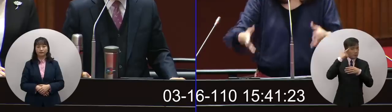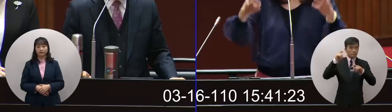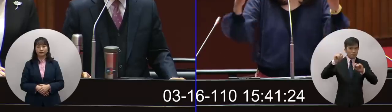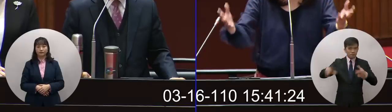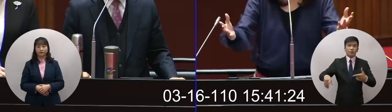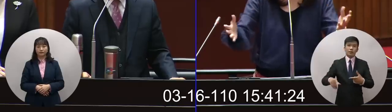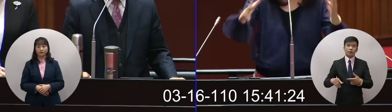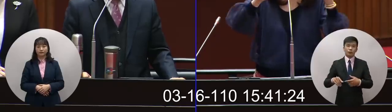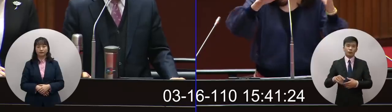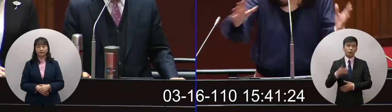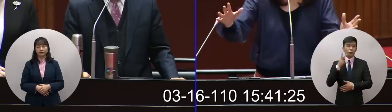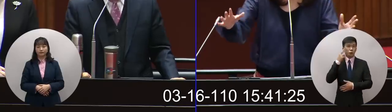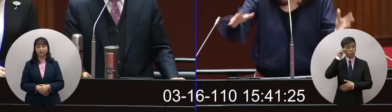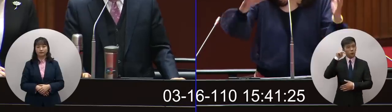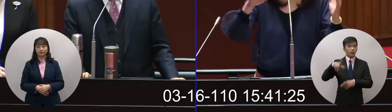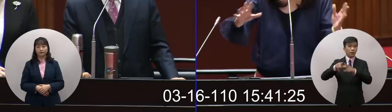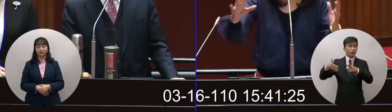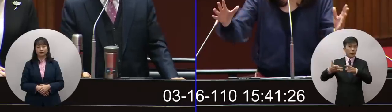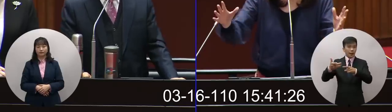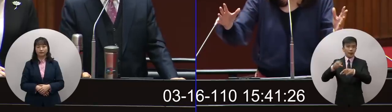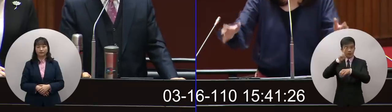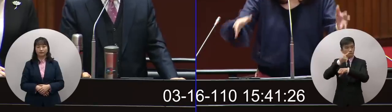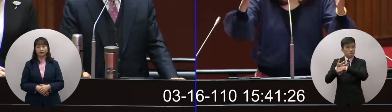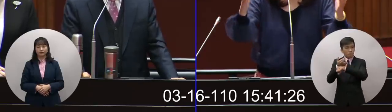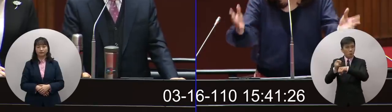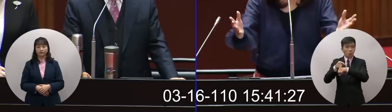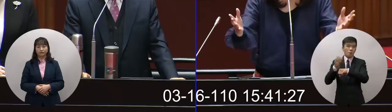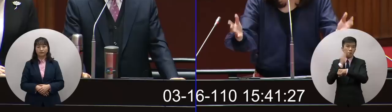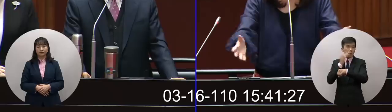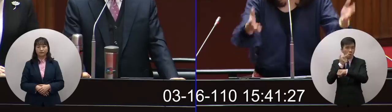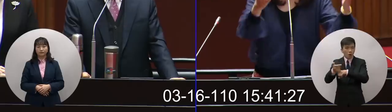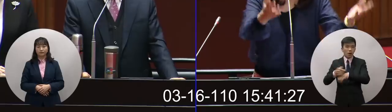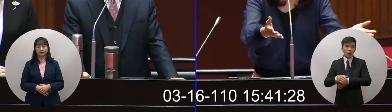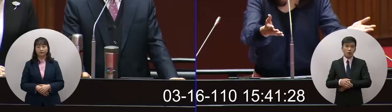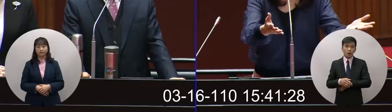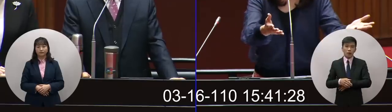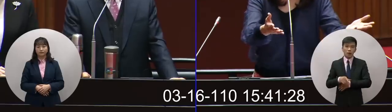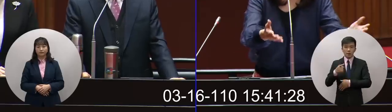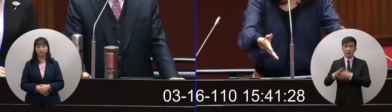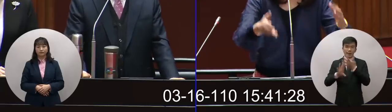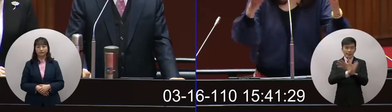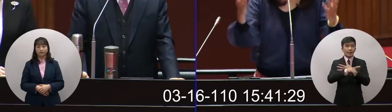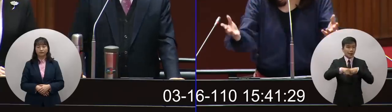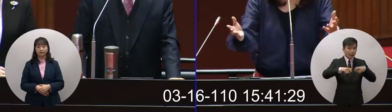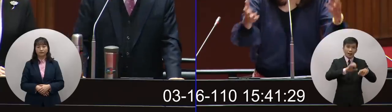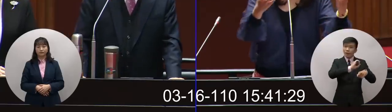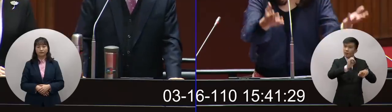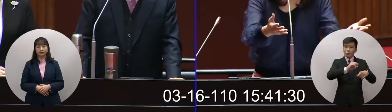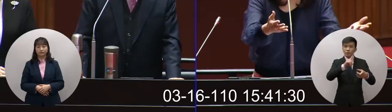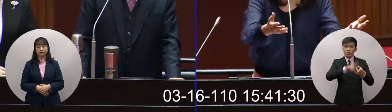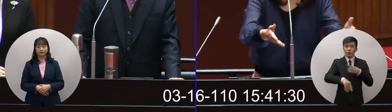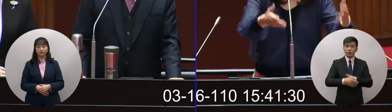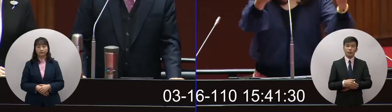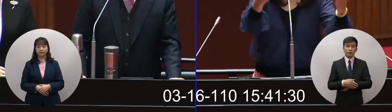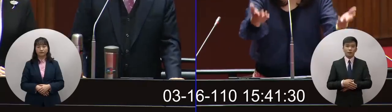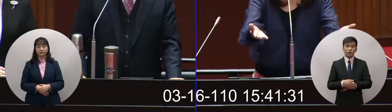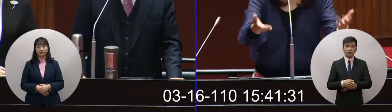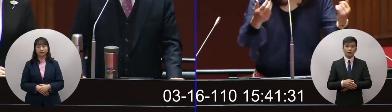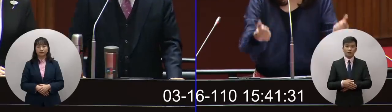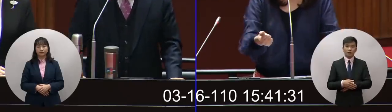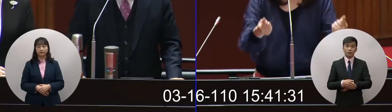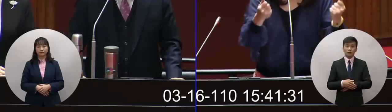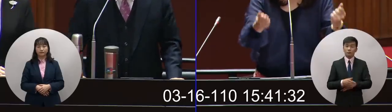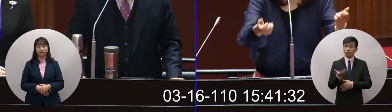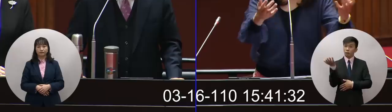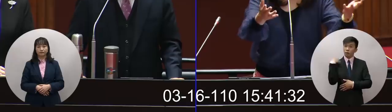对？觉得说这里大潭藻礁太珍贵，怎么可能没有次代的方案？怎么可能没有替代方案？当年